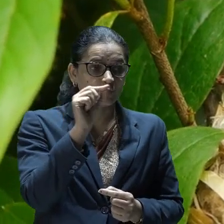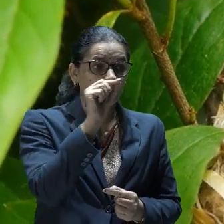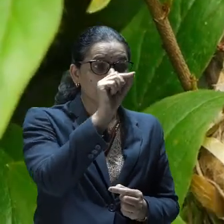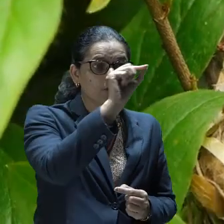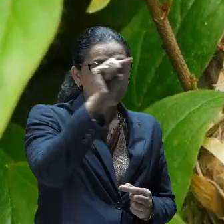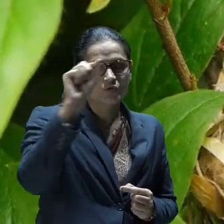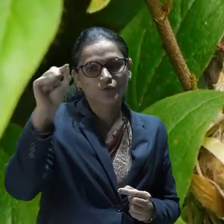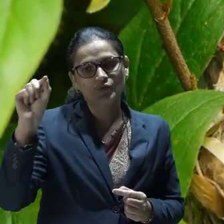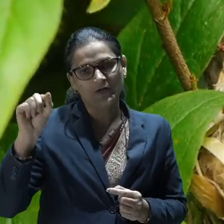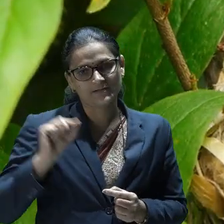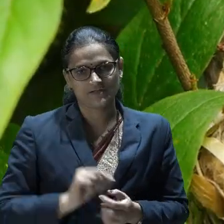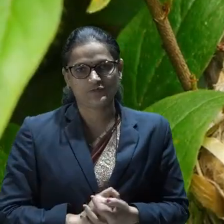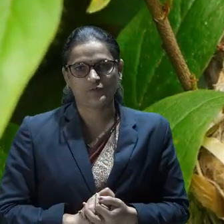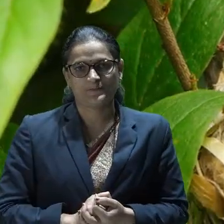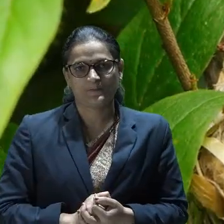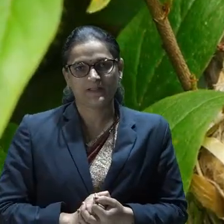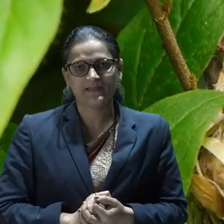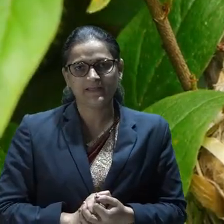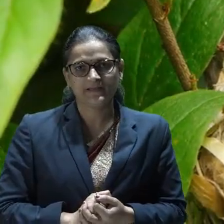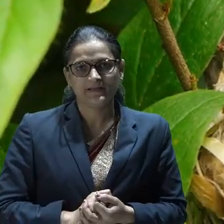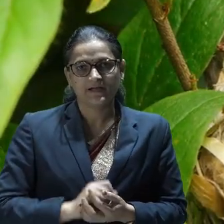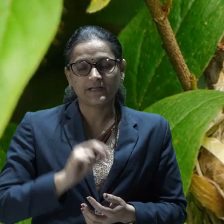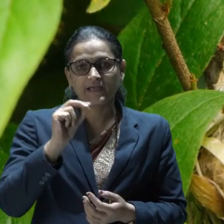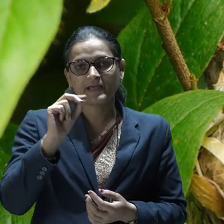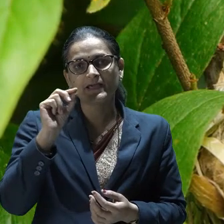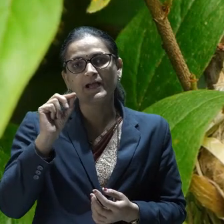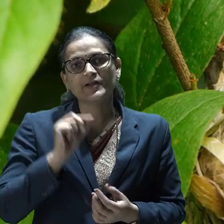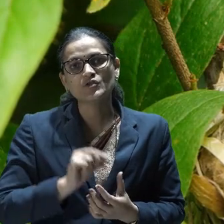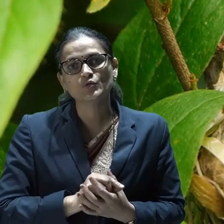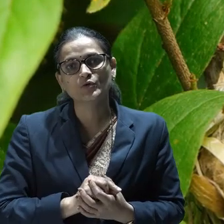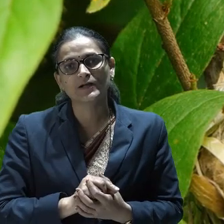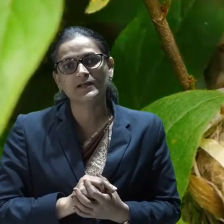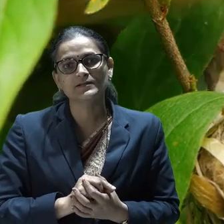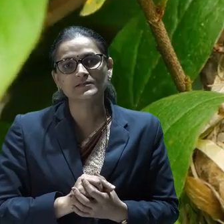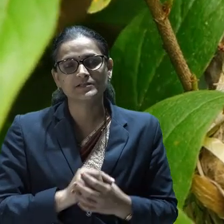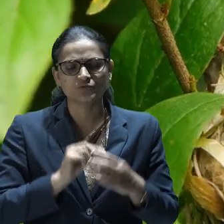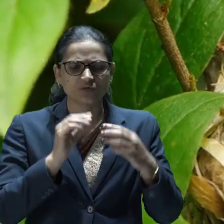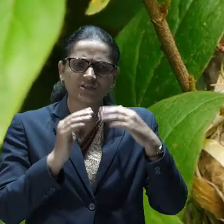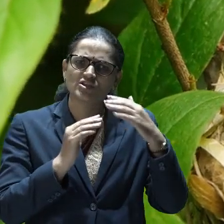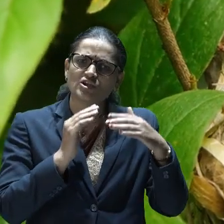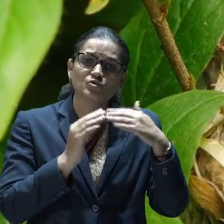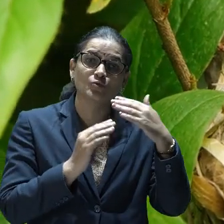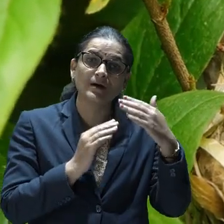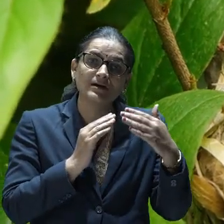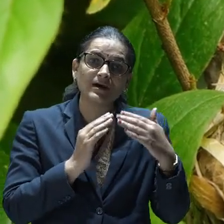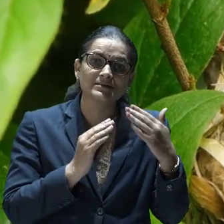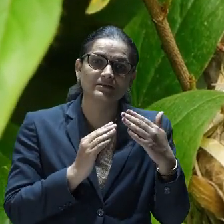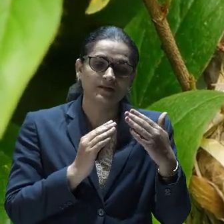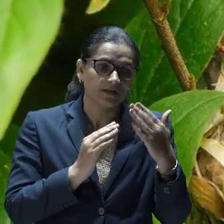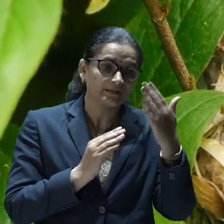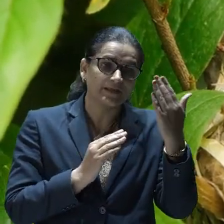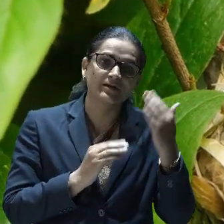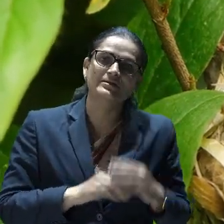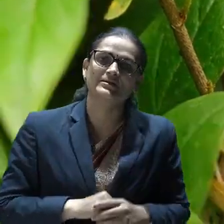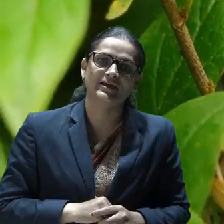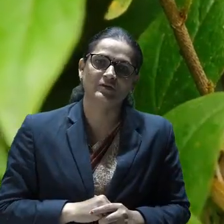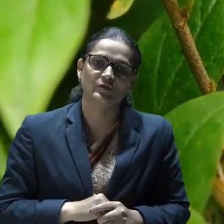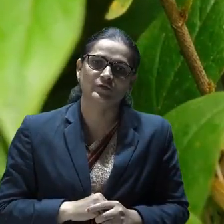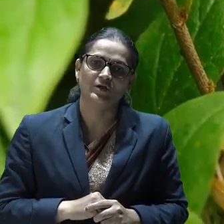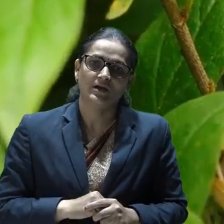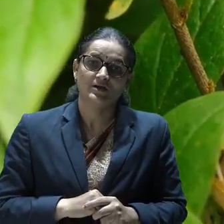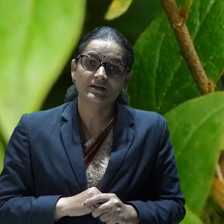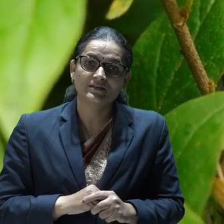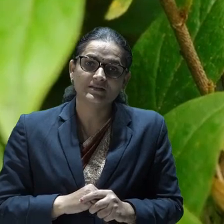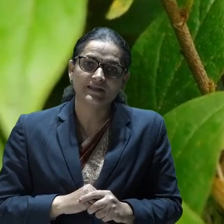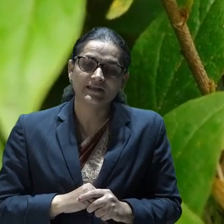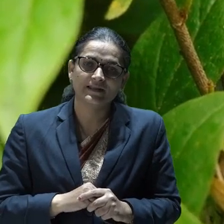काडी तो शोधून आणत असतो, है की नाही, आणि एक एक काडी शोधून आणल्यानंतर त्यातून अतिशय सुबक असं ते घरटं तयार